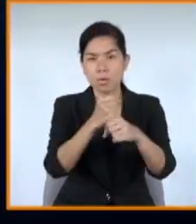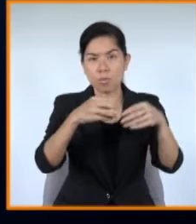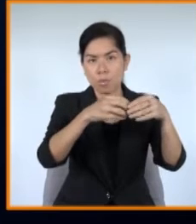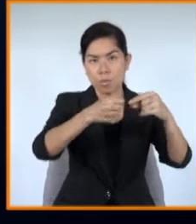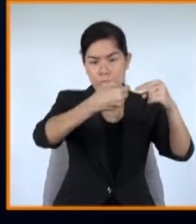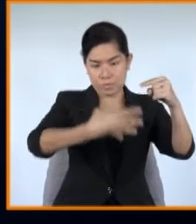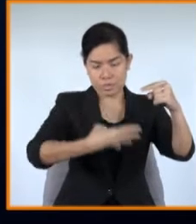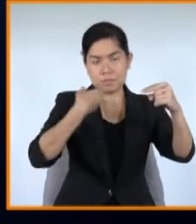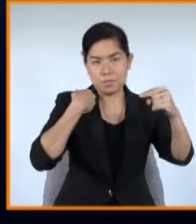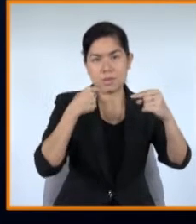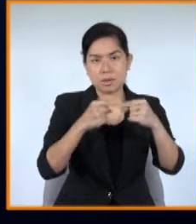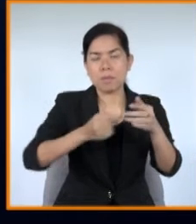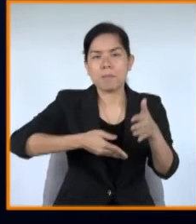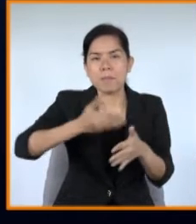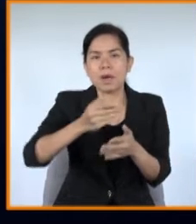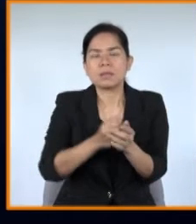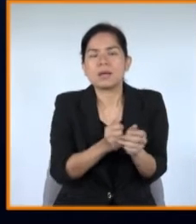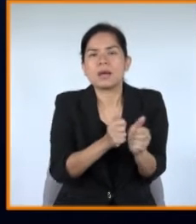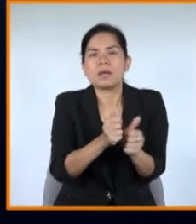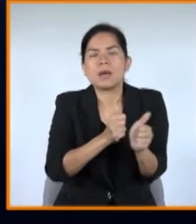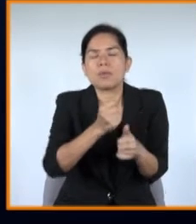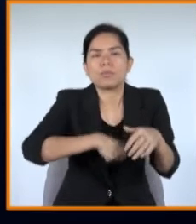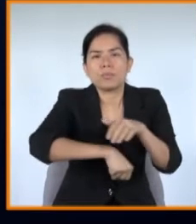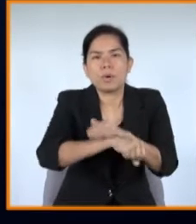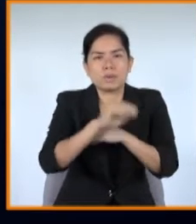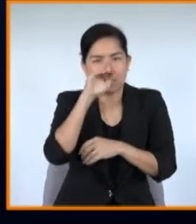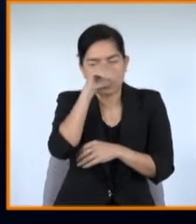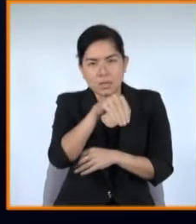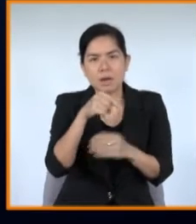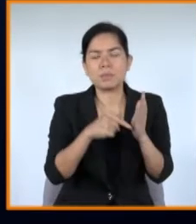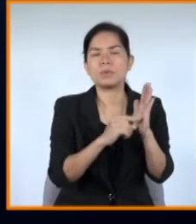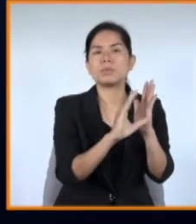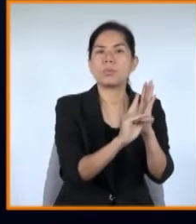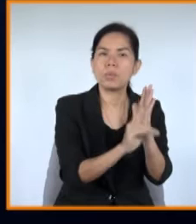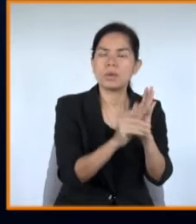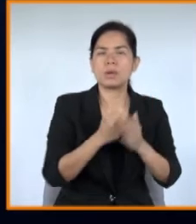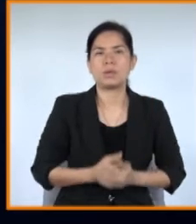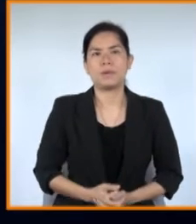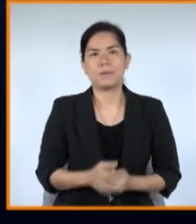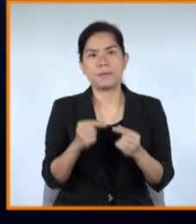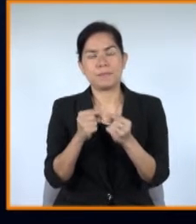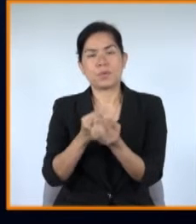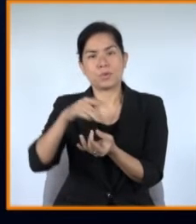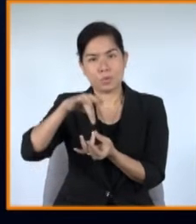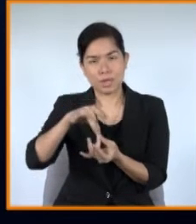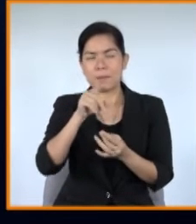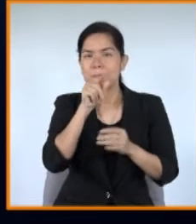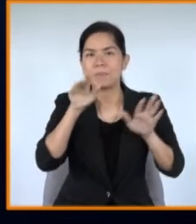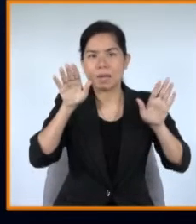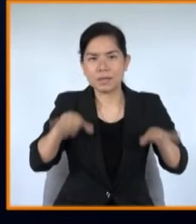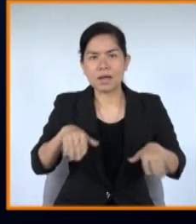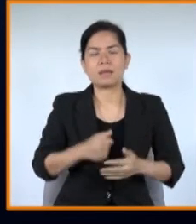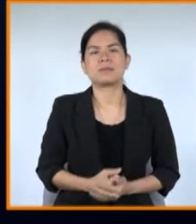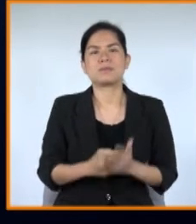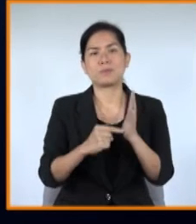สู่รอบรองชนะเลิศศึกฟุตบอลช้าง FA ครับประกอบไปด้วยชลบุรี FC สุโขทัย FC ชนะฮอนบิลนะครับแล้วก็ราชบุรีมิตรผล FC